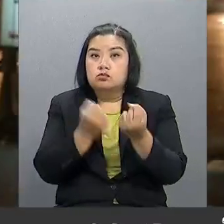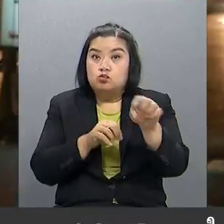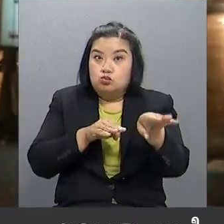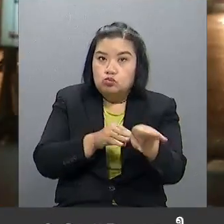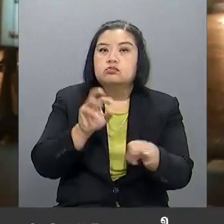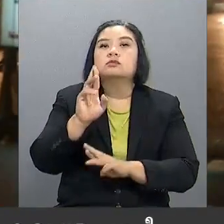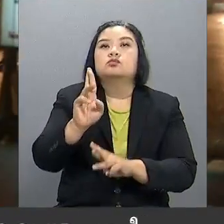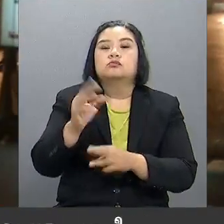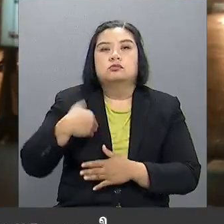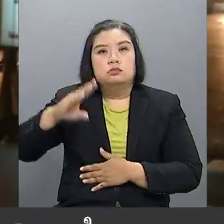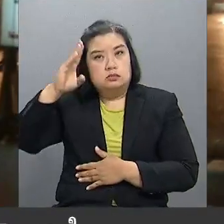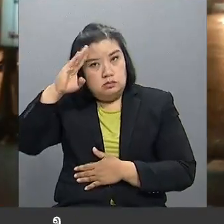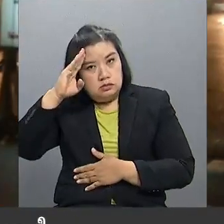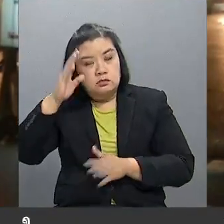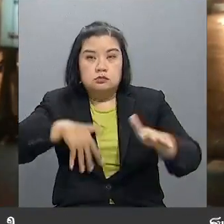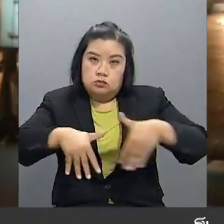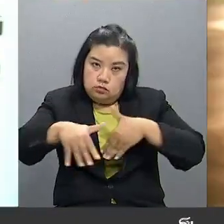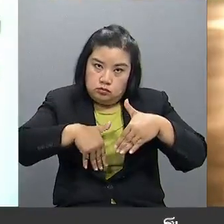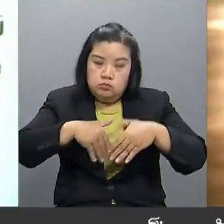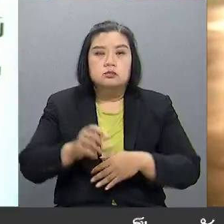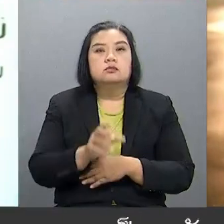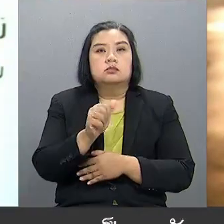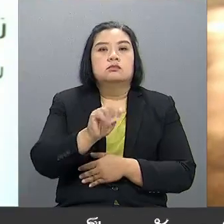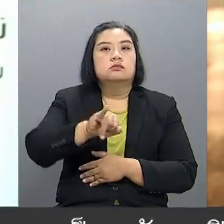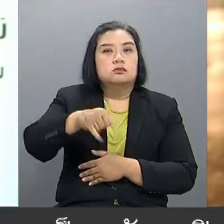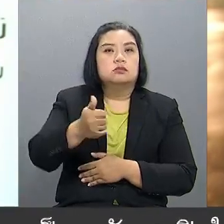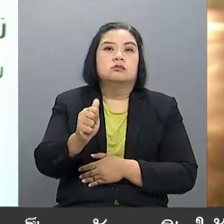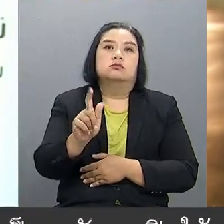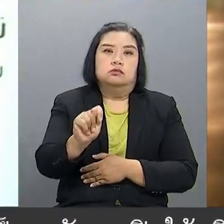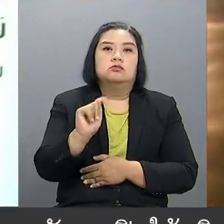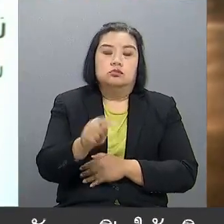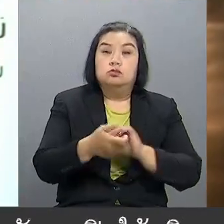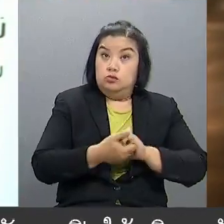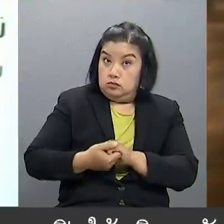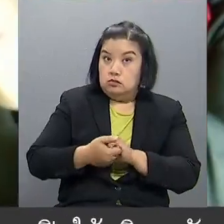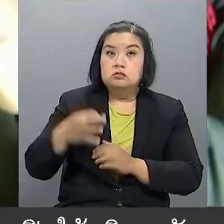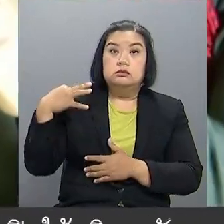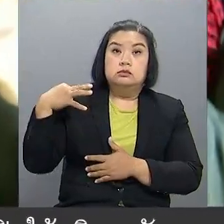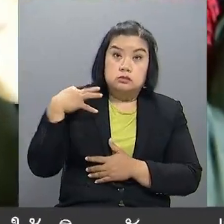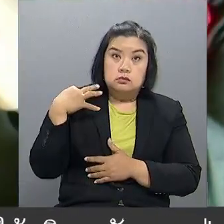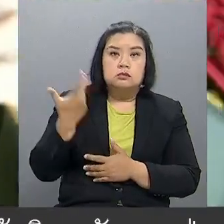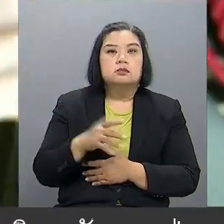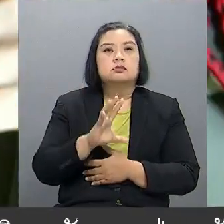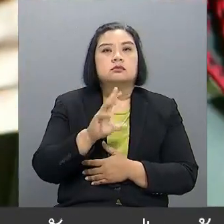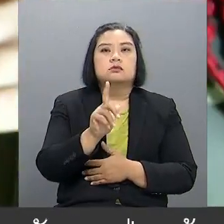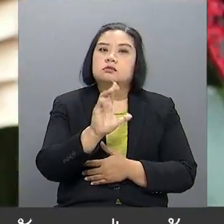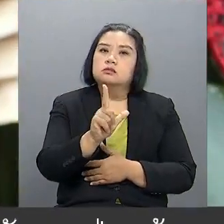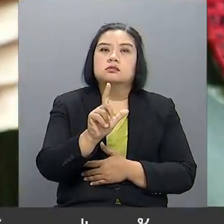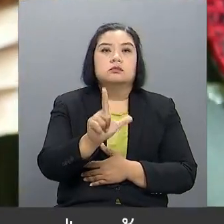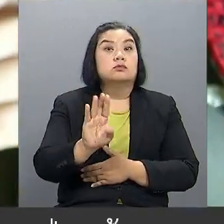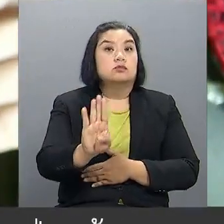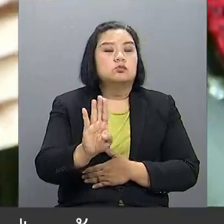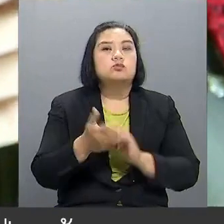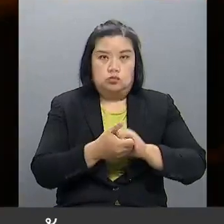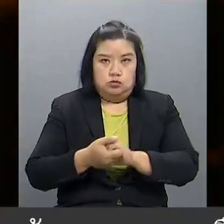ทหารประชาชนองค์การบริหารส่วนท้องถิ่นอาสาสมัครหมู่บ้านต่างๆเข้ามามีส่วนร่วมเพื่อที่จะลดปัจจัยเสี่ยง